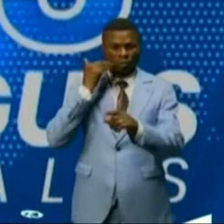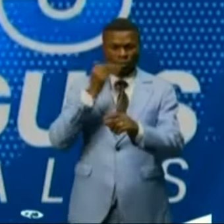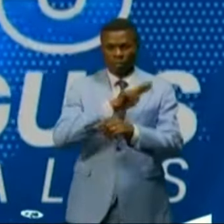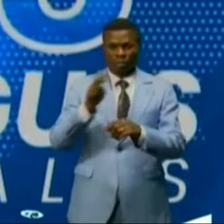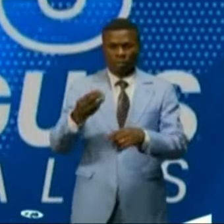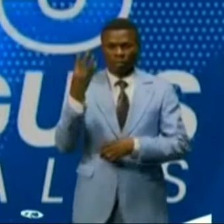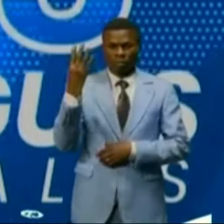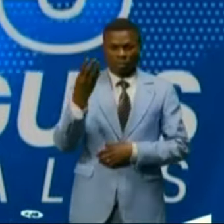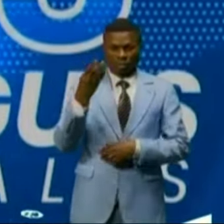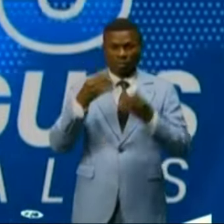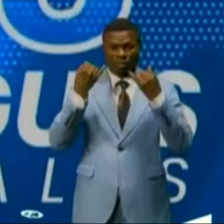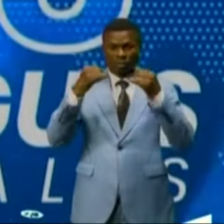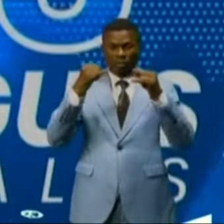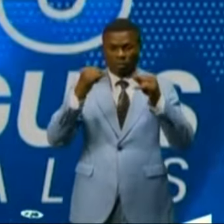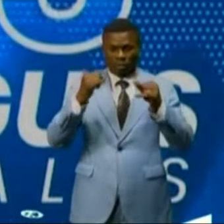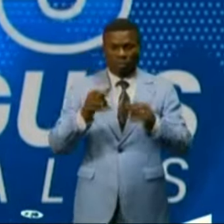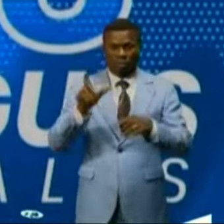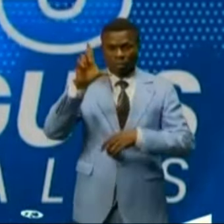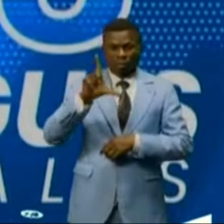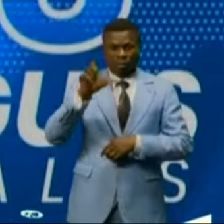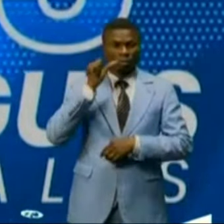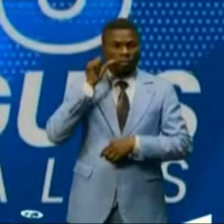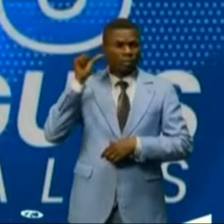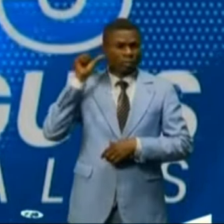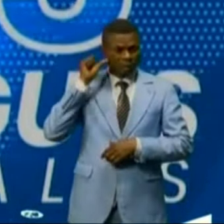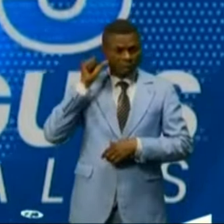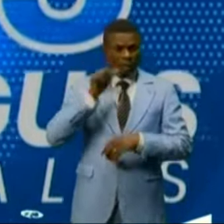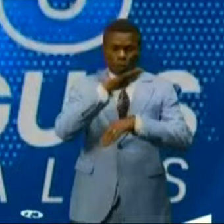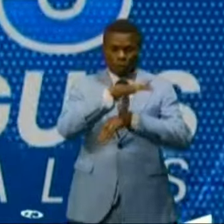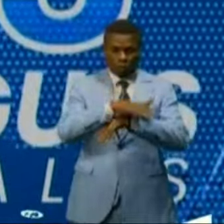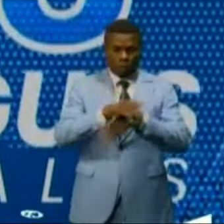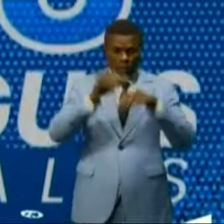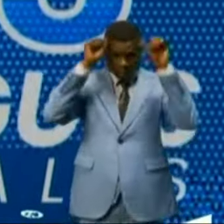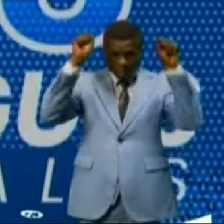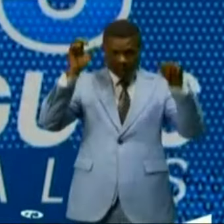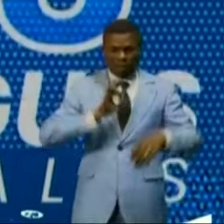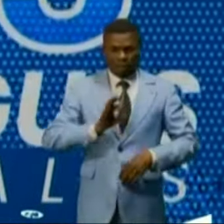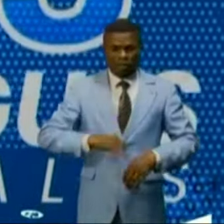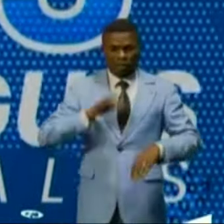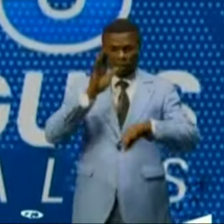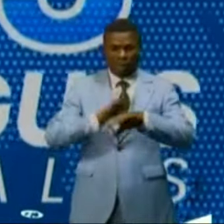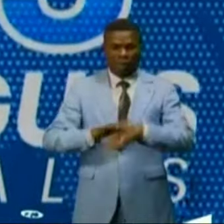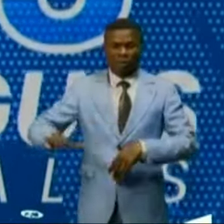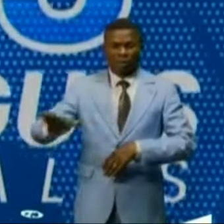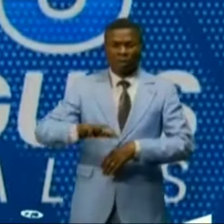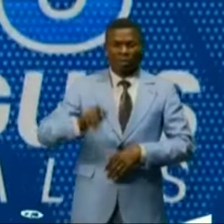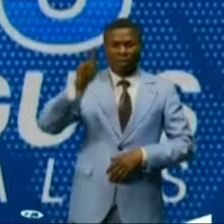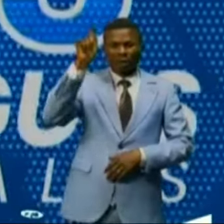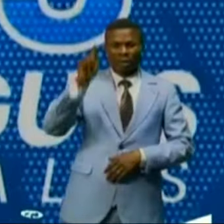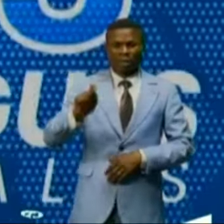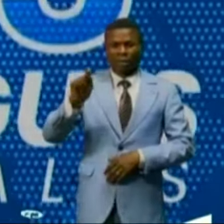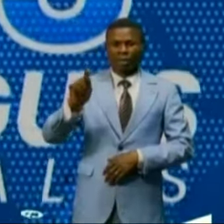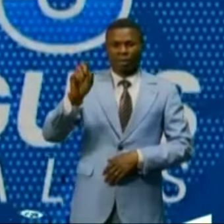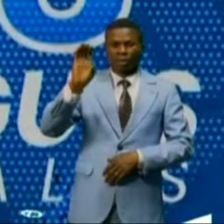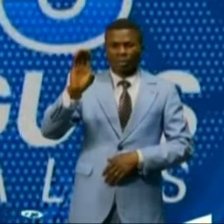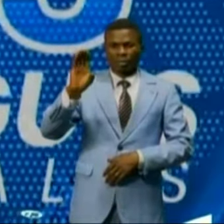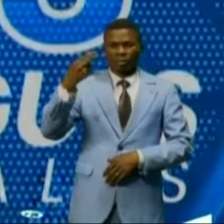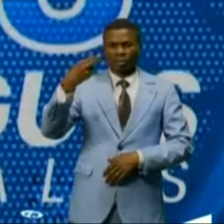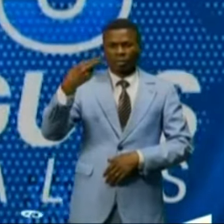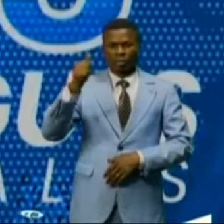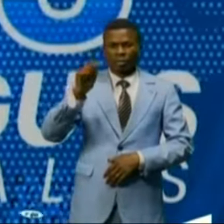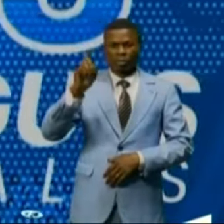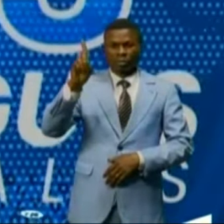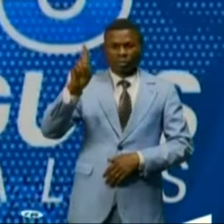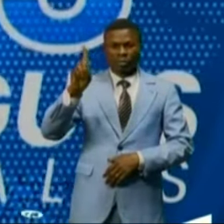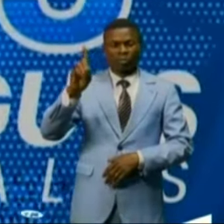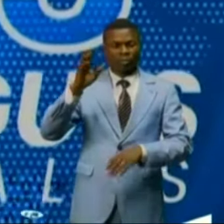Dans l'actualité, arrivé ce lundi soir à N'Djamena pour une visite d'État, le président de la République démocratique du Congo, Félix-Antoine Tshisekedi